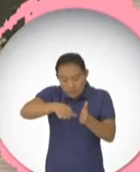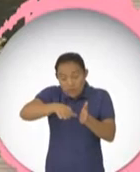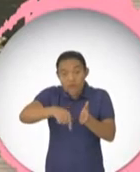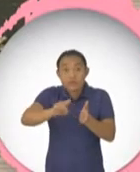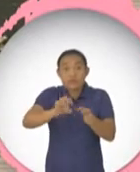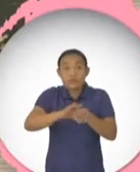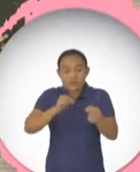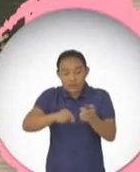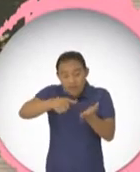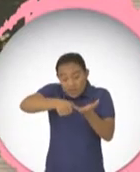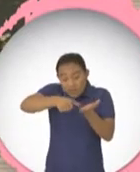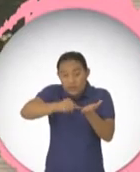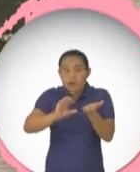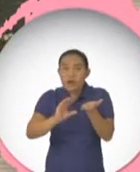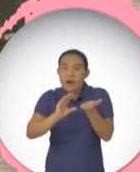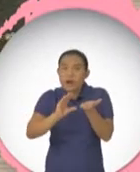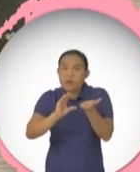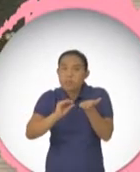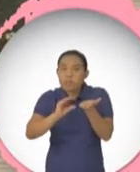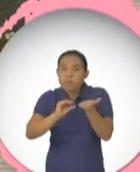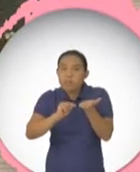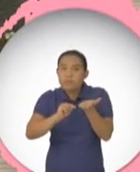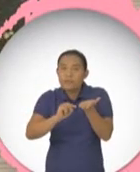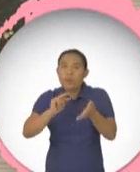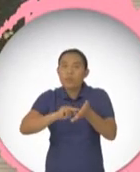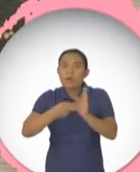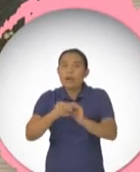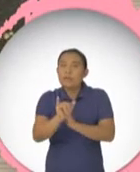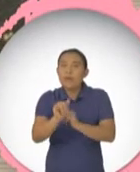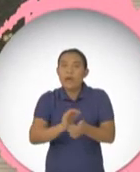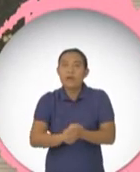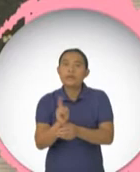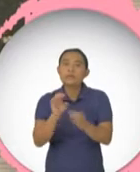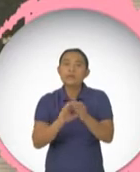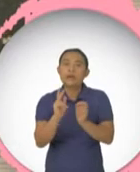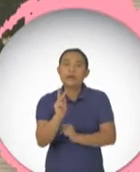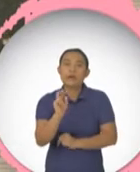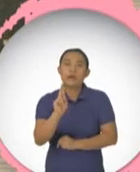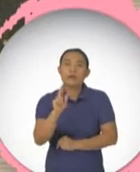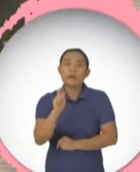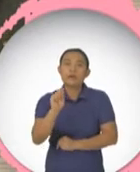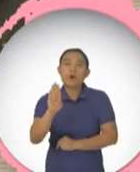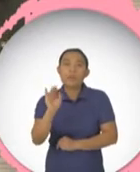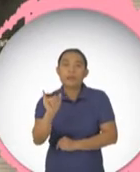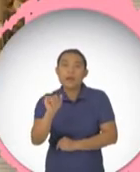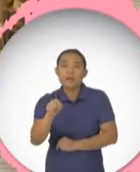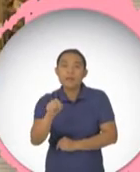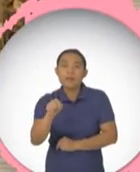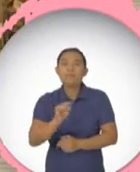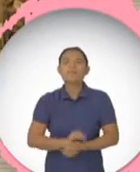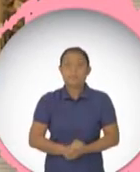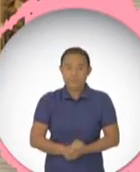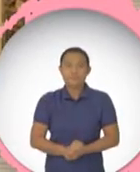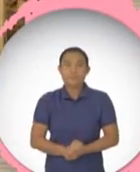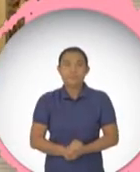นี้ถ้ากดลงไปแล้วนิ่มๆแสดงว่ามันยังไม่สุกคือมันสุกแล้วแต่มันยังไม่กรอบเราต้องการให้มันกรอบก็คือกดแล้วให้มันอยู่ตัวค ่ ะ ถ้าอย่าง